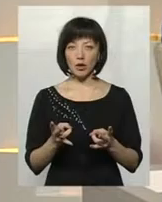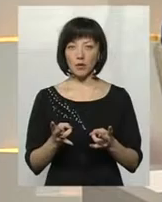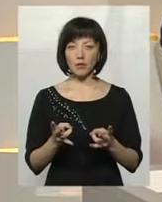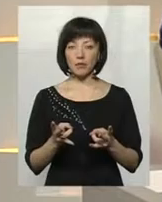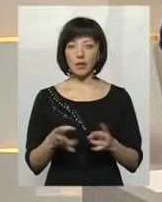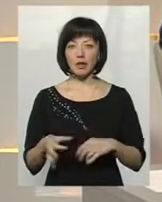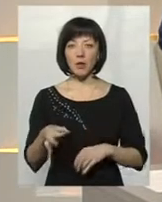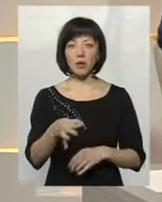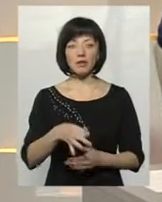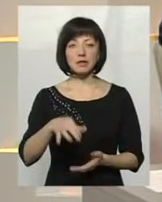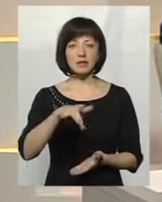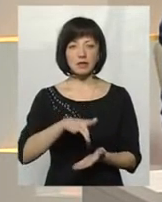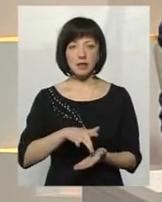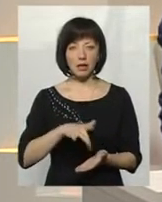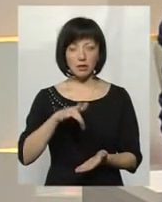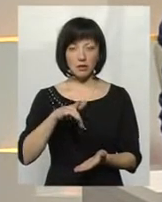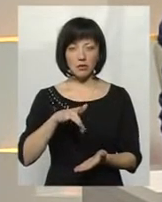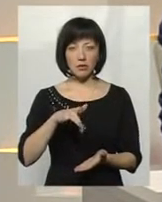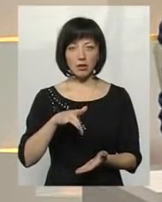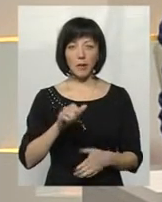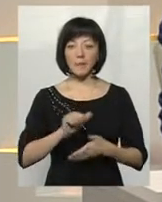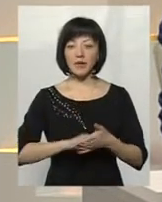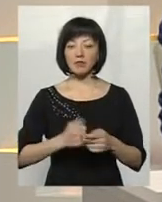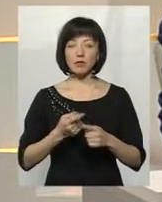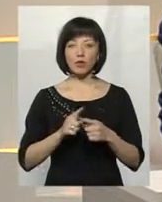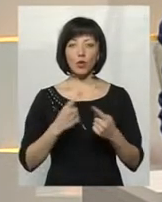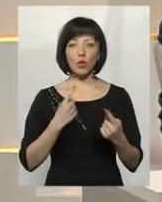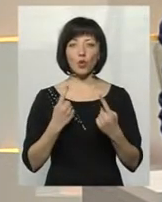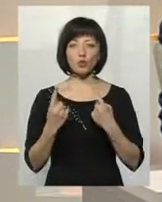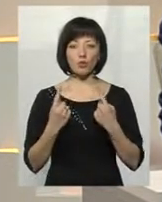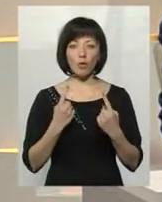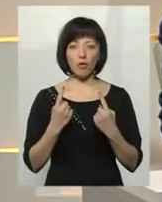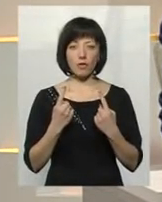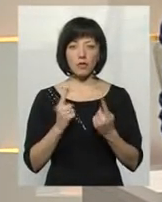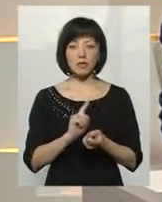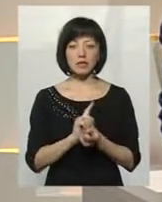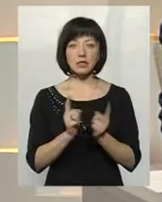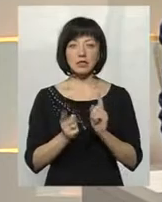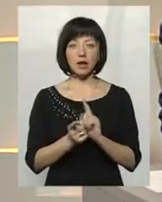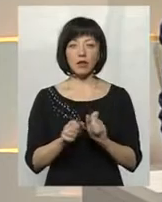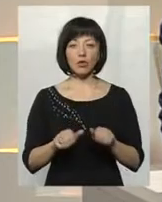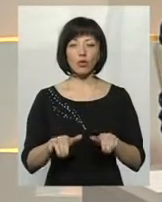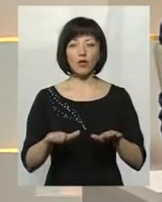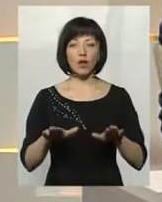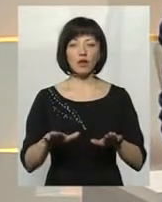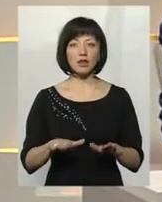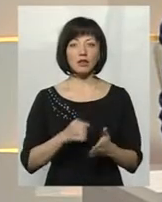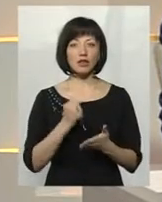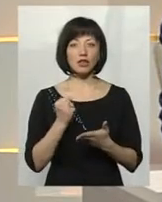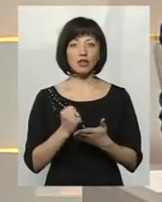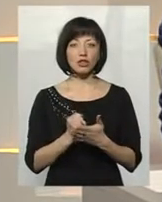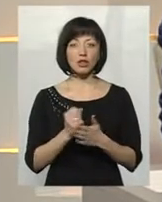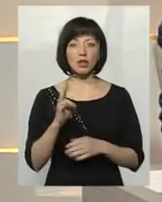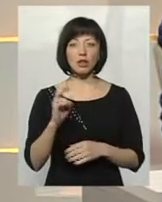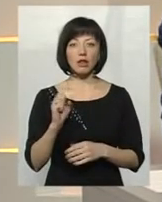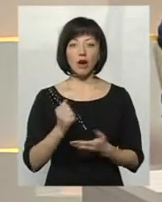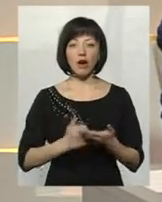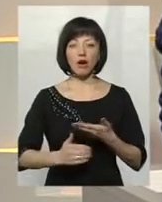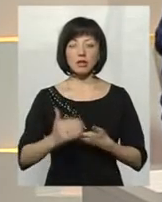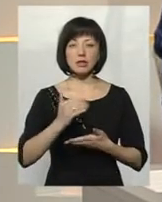яких змін потребує обласний центр. Власне, приводом для цієї розмови стали ухвалені рішення на